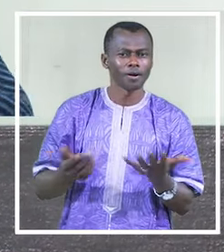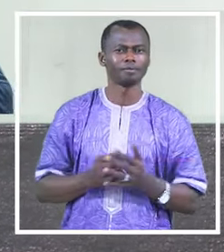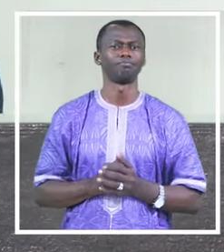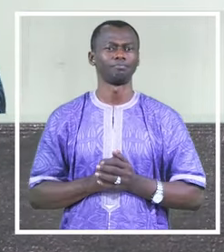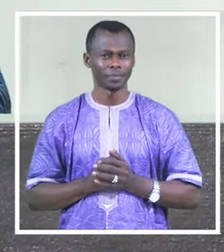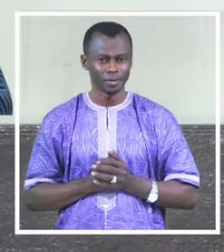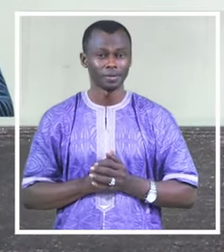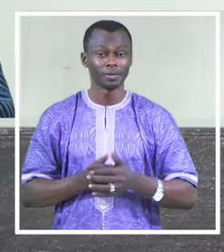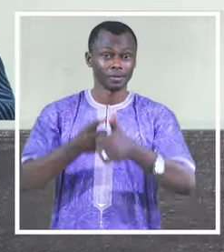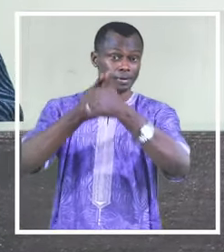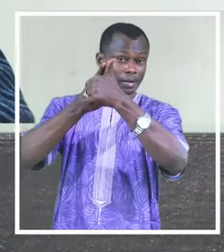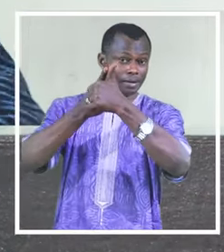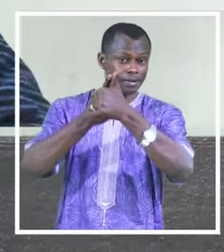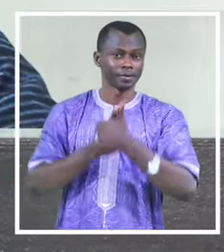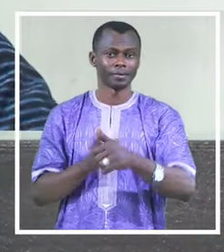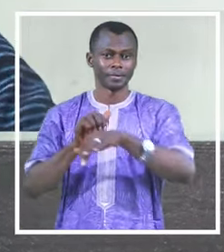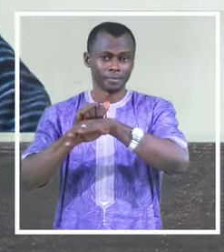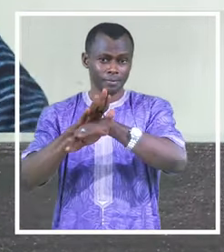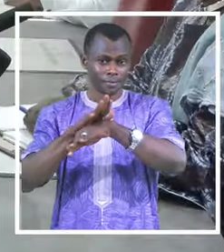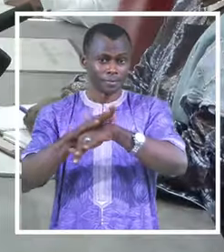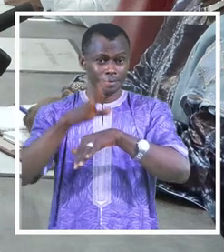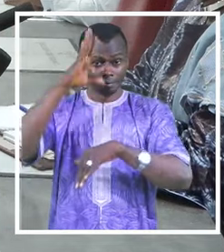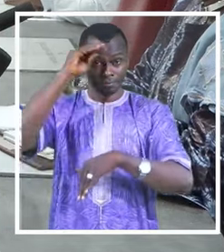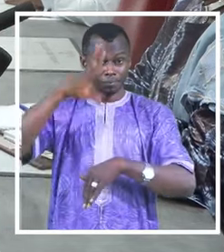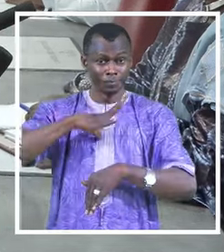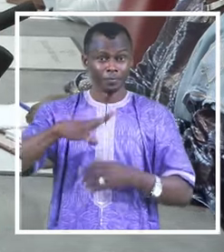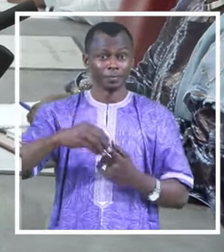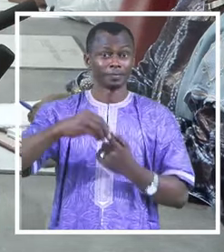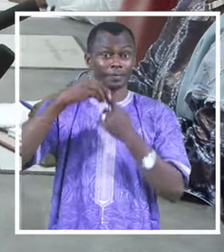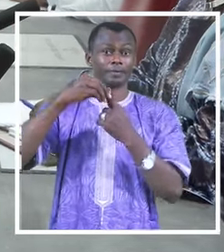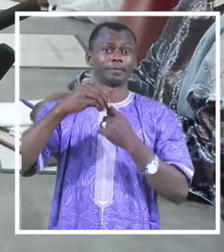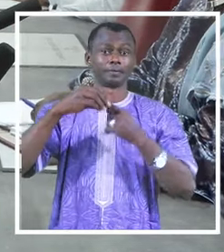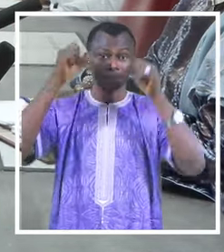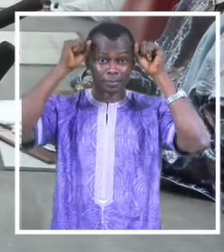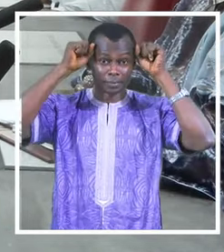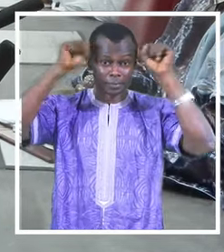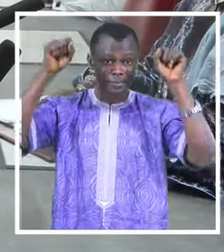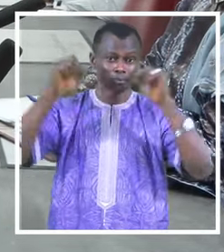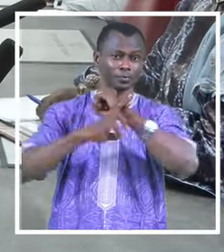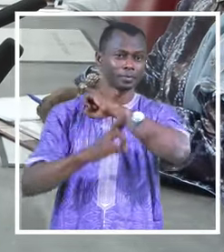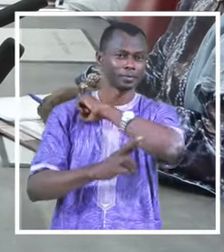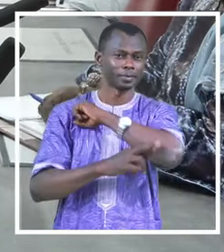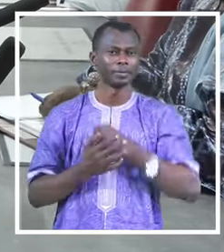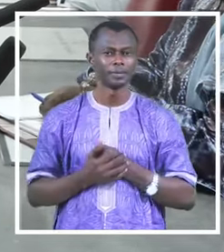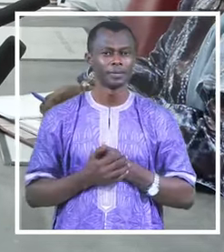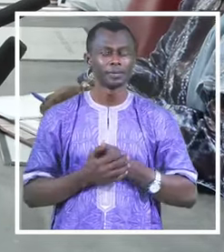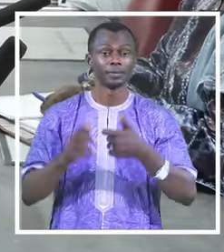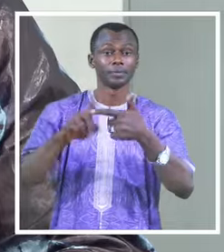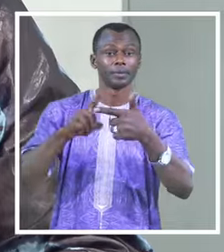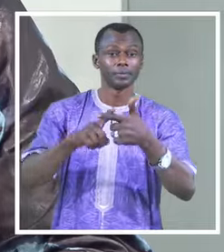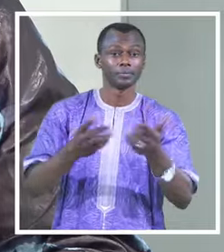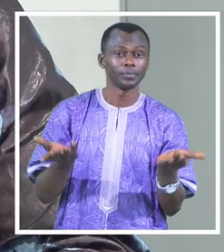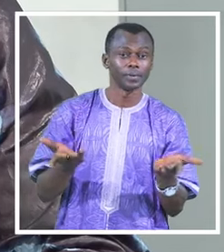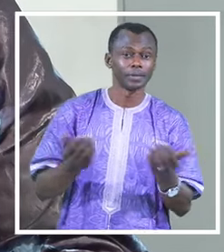le Président de la République. 2. Compte rendu des sessions ordinaires des conseils interministériels des mardis 5